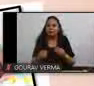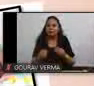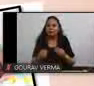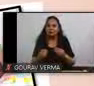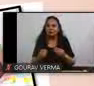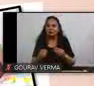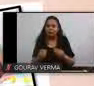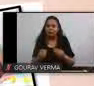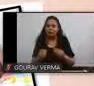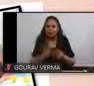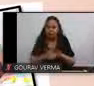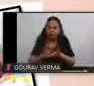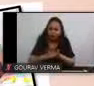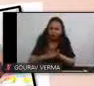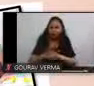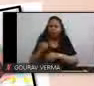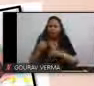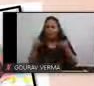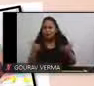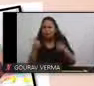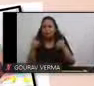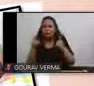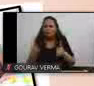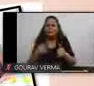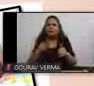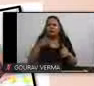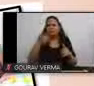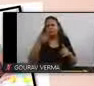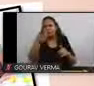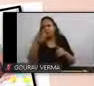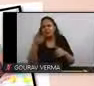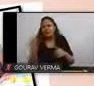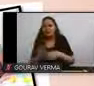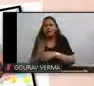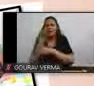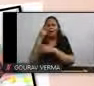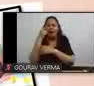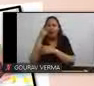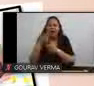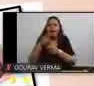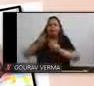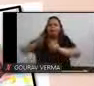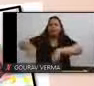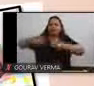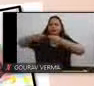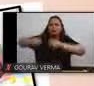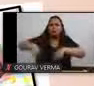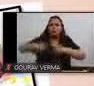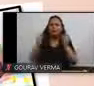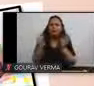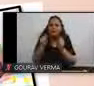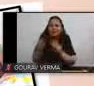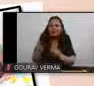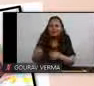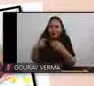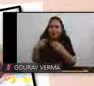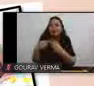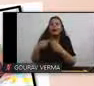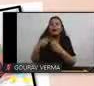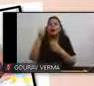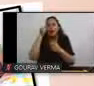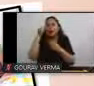भी मोजा में आंखें लगा के, कोई मोती लगा के ऐसा घोड़ा बन सकता है घर में भी. उसके लिए